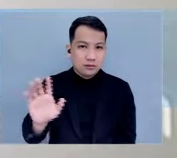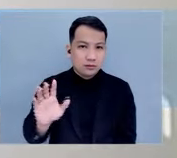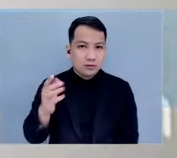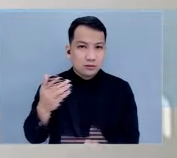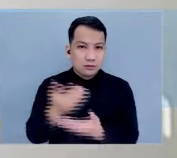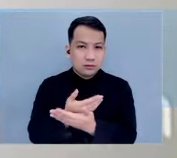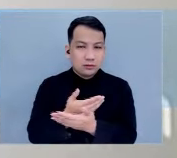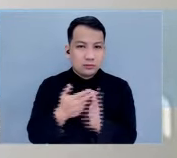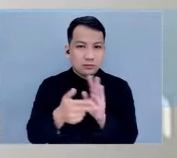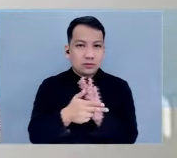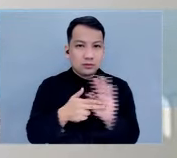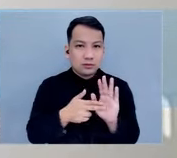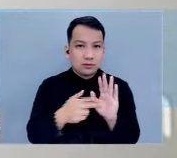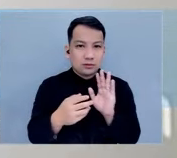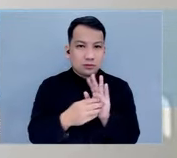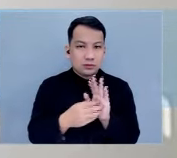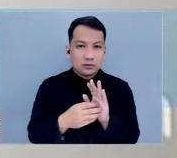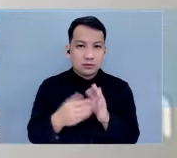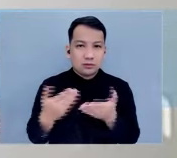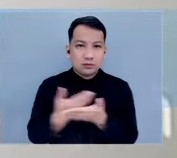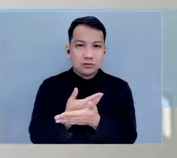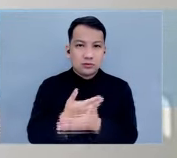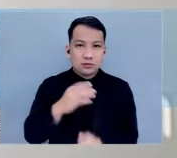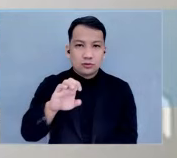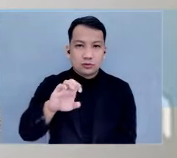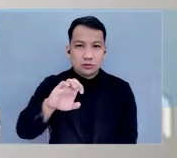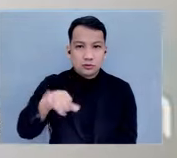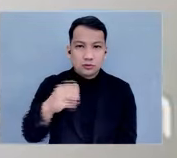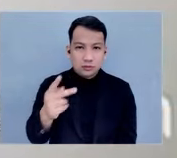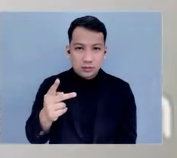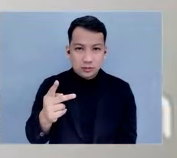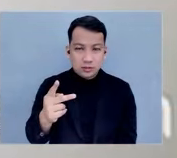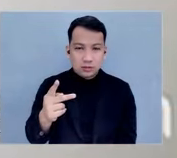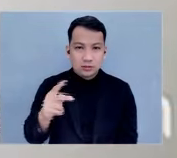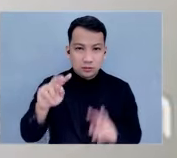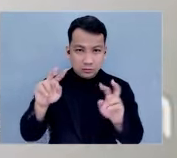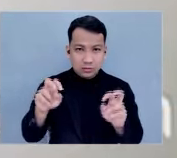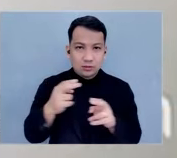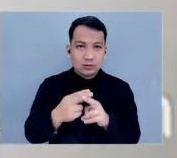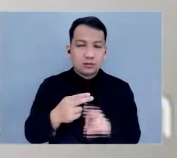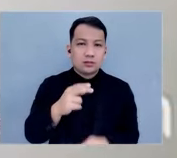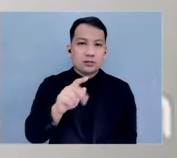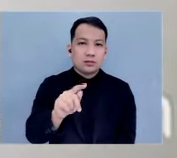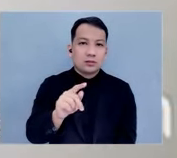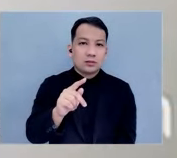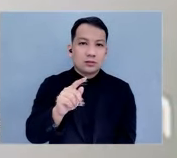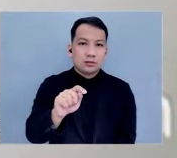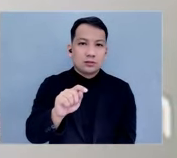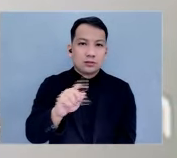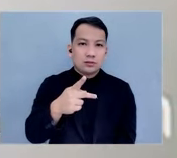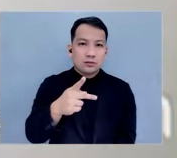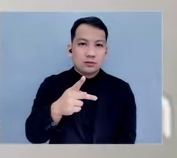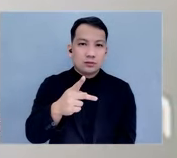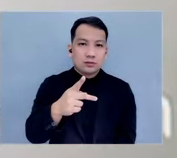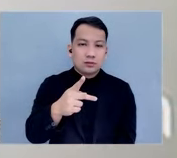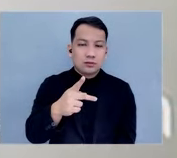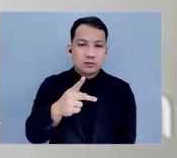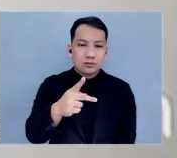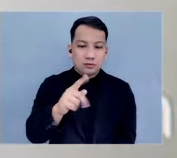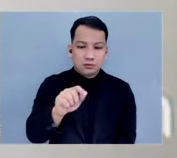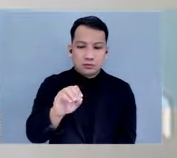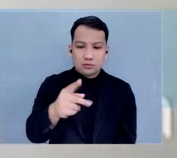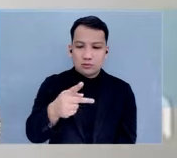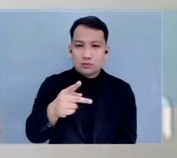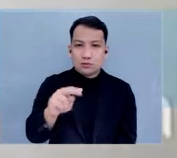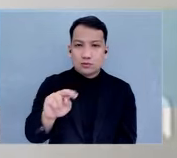trademark ng extrajudicial killings in the name of Tokhang. At dito, pinayagan niya si